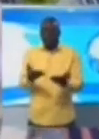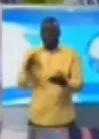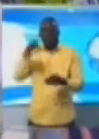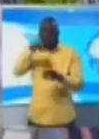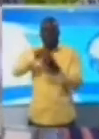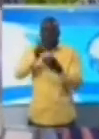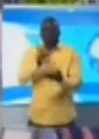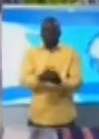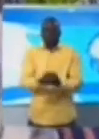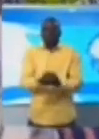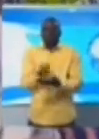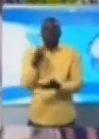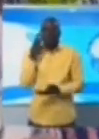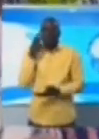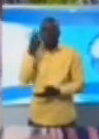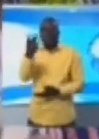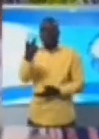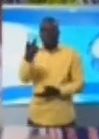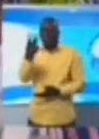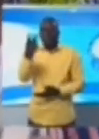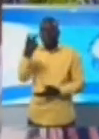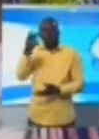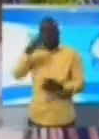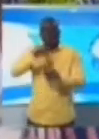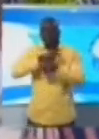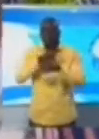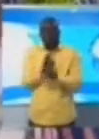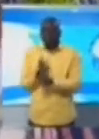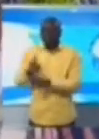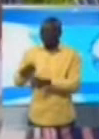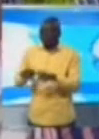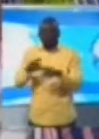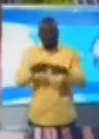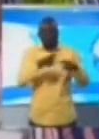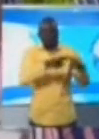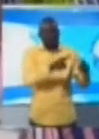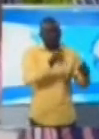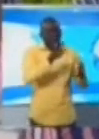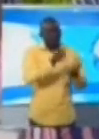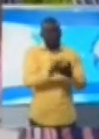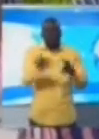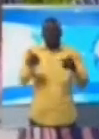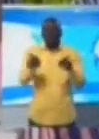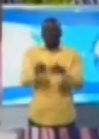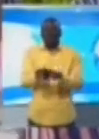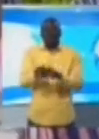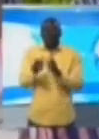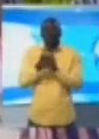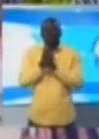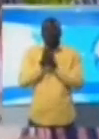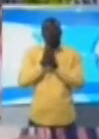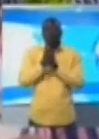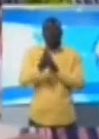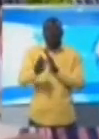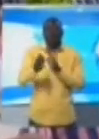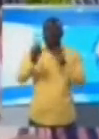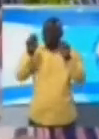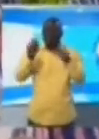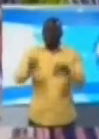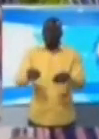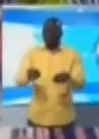exploitation, on a vu que le producteur a diversifié. C'est ça aussi, sa capacité de